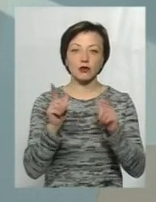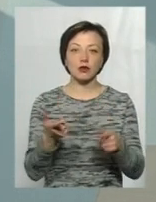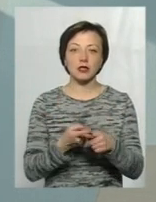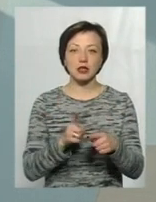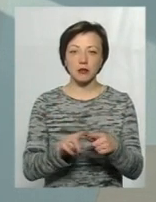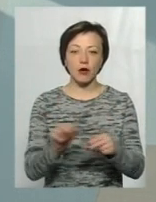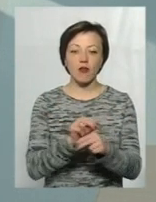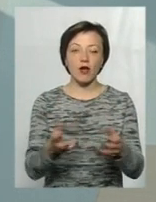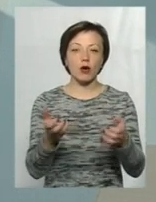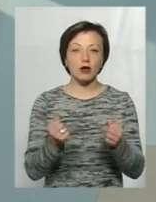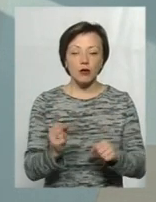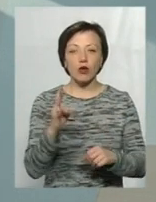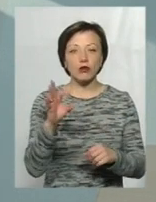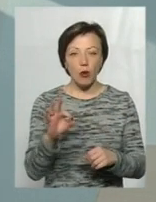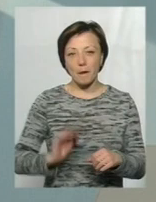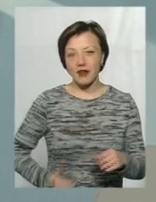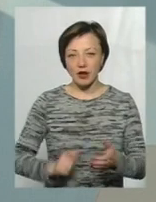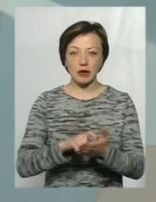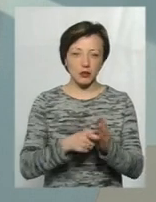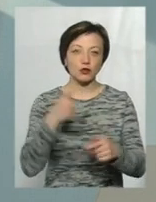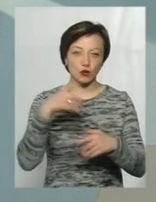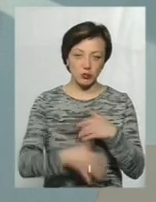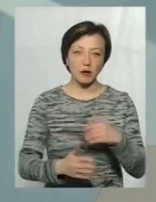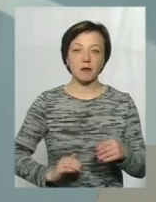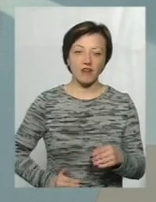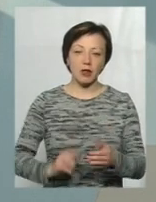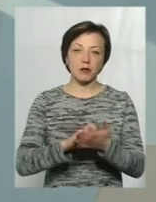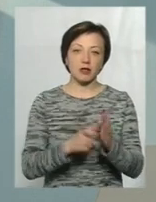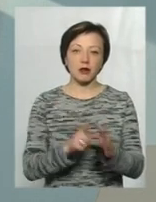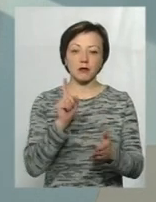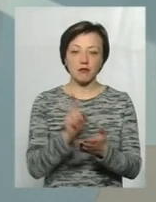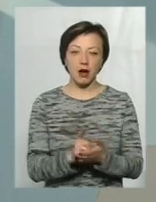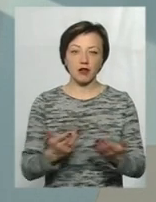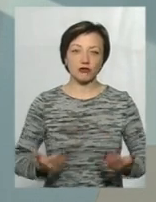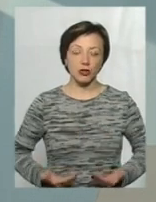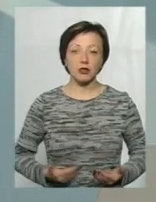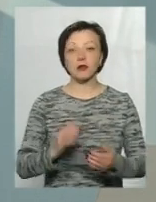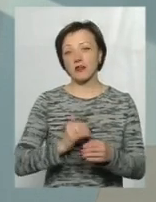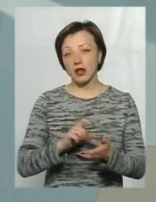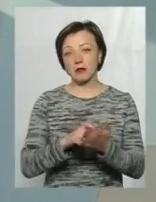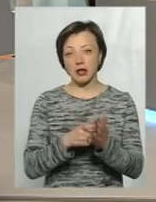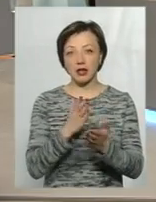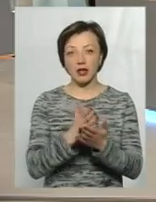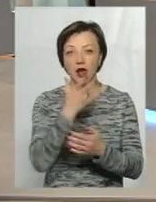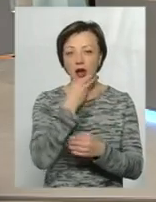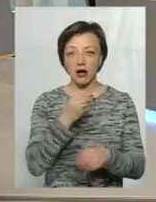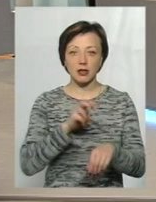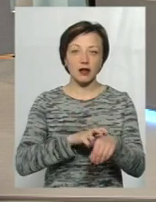лікуванням, які отримують. Проте, приватний кабінет, це зрозуміло, що приватний кабінет має виживати, і хоча і в приватних кабінетах існують